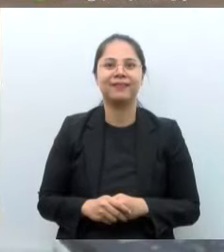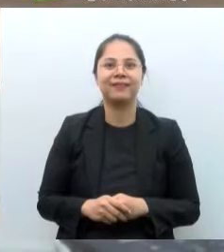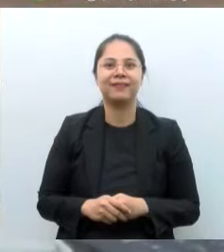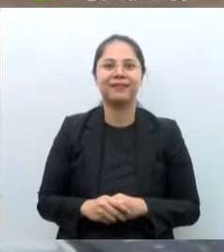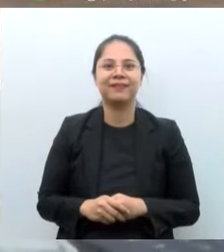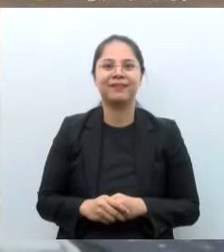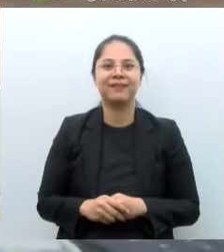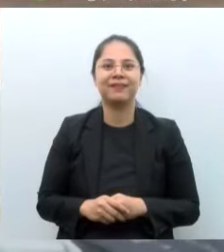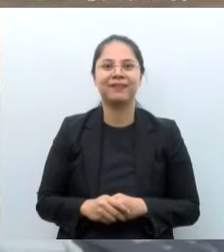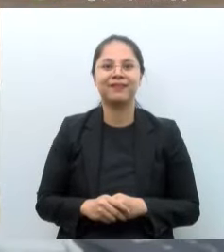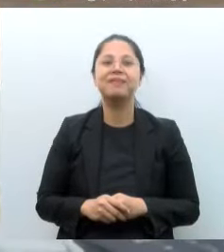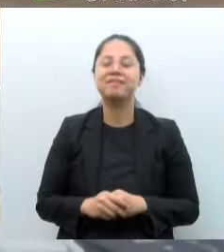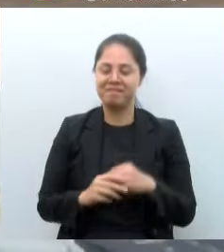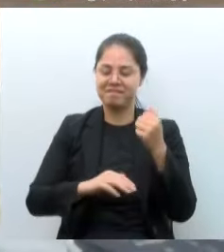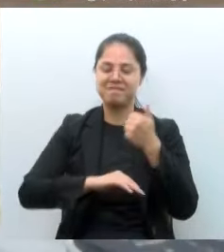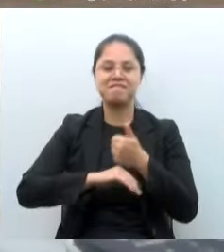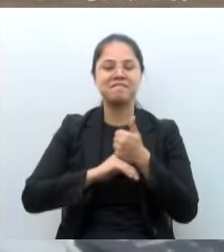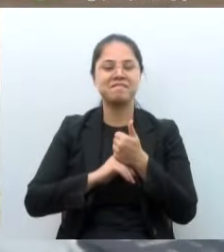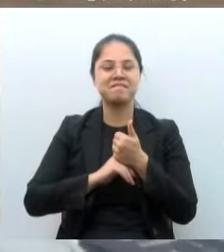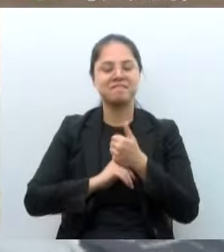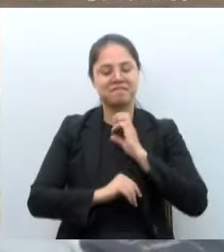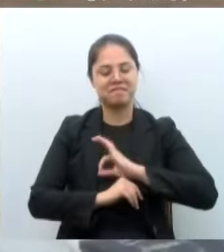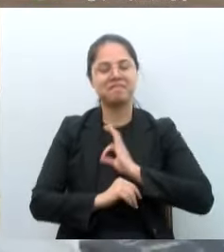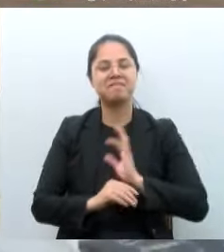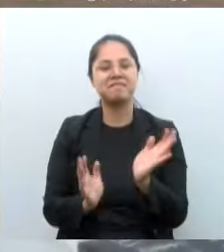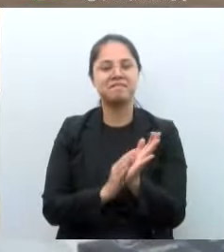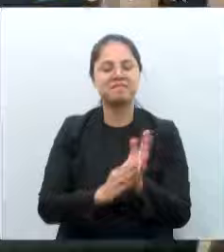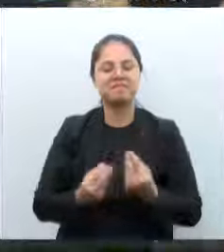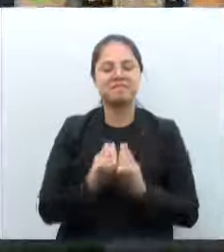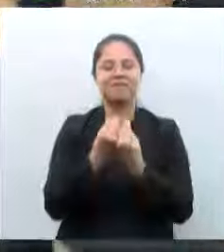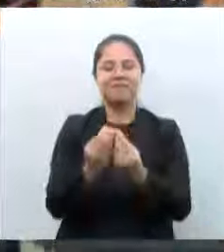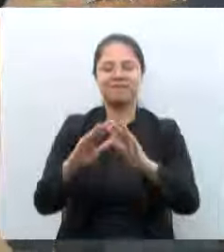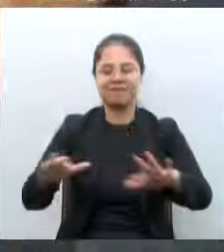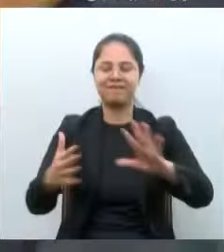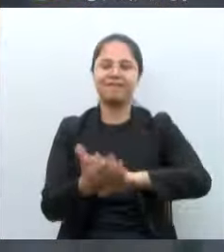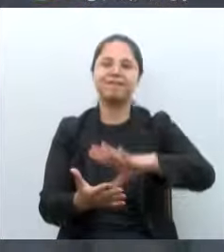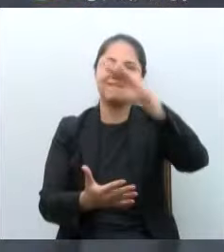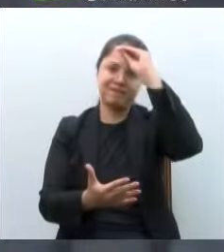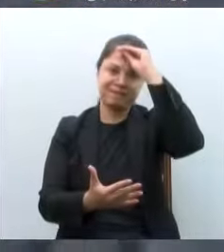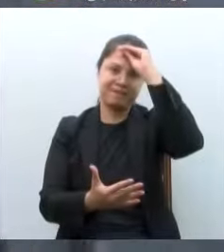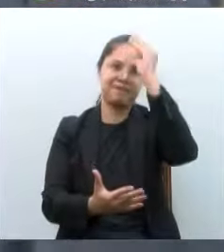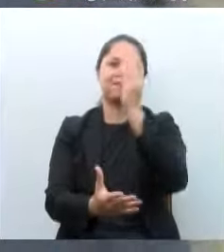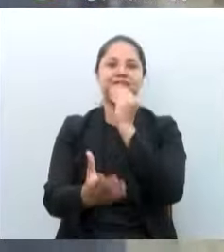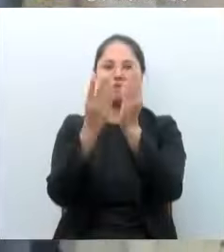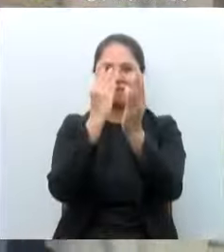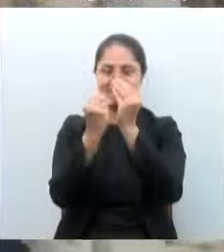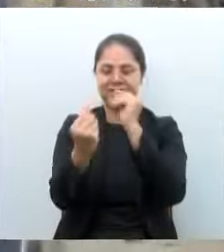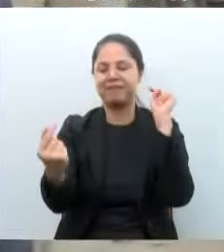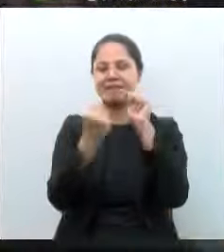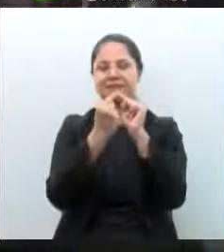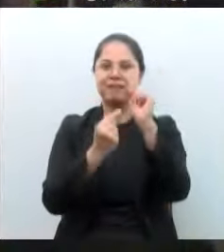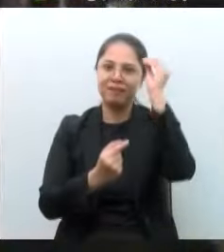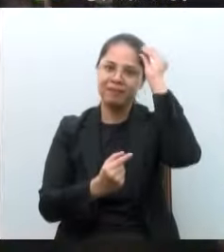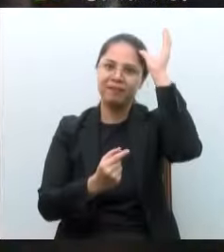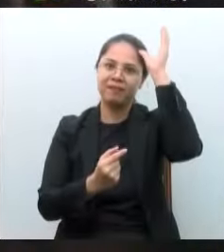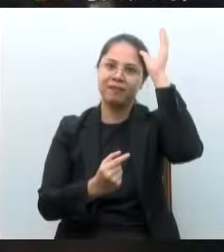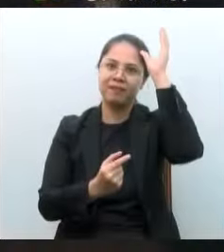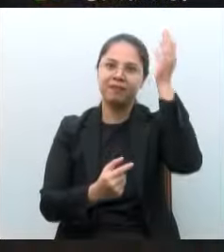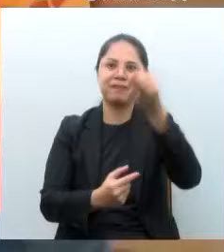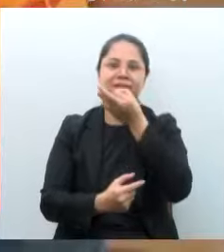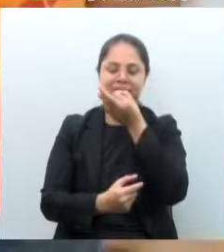ผอ.น่านขอชื่นชมลูกๆนักเรียนที่ได้สร้างสรรค์ผลงานในครั้งนี้ทำให้นักเรียนได้เรียนรู้ตามภาคปัญญามีทักษะอ